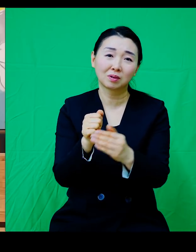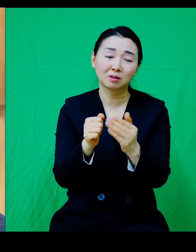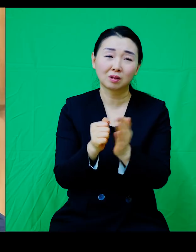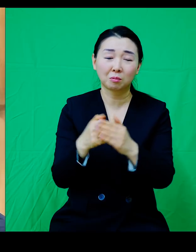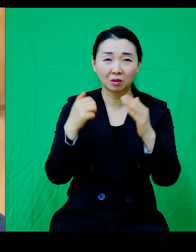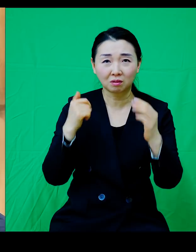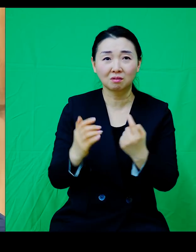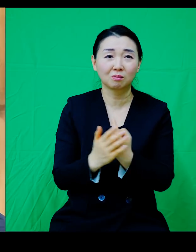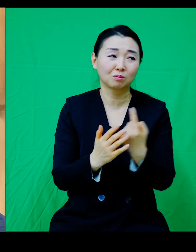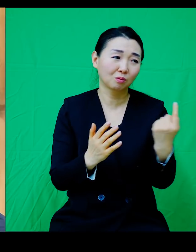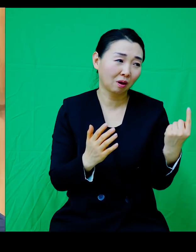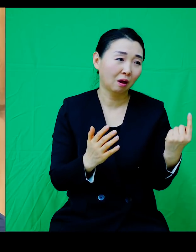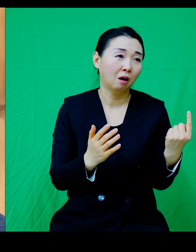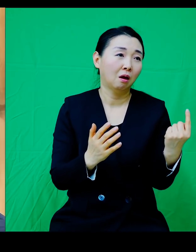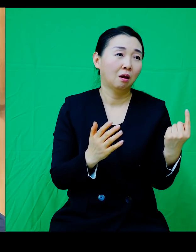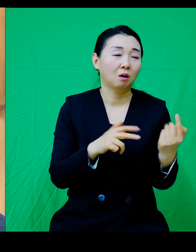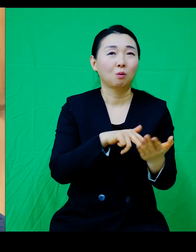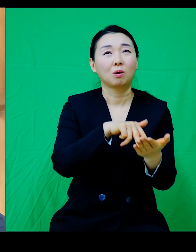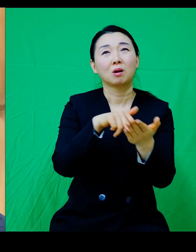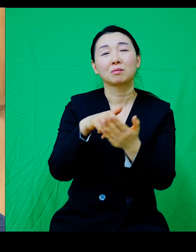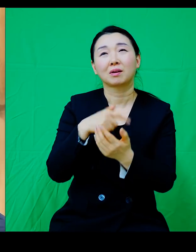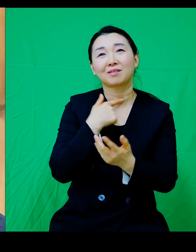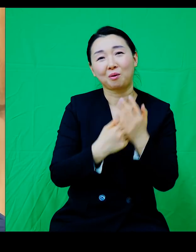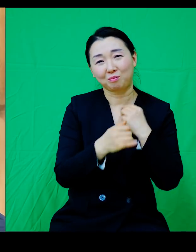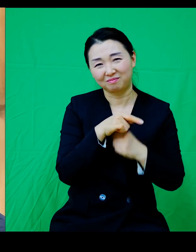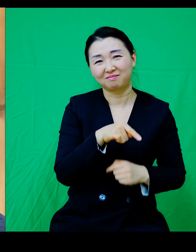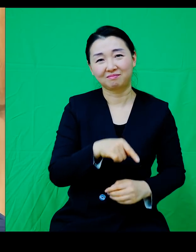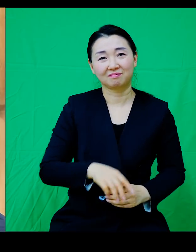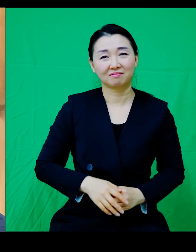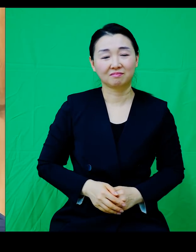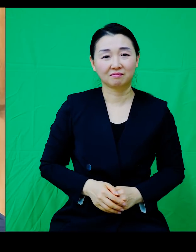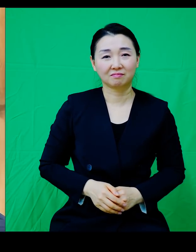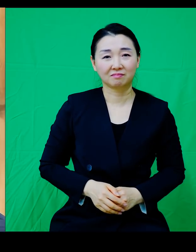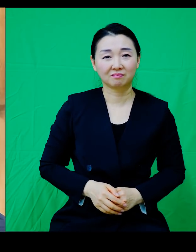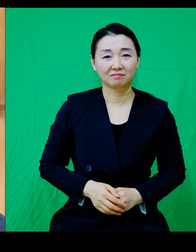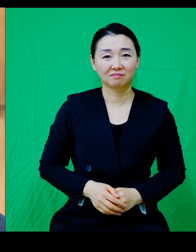맨날 이렇게 소외되는 경험들을 많이 하는데 네.